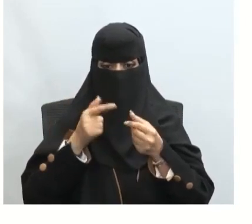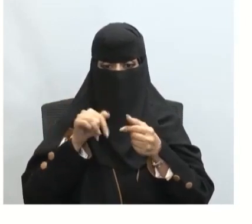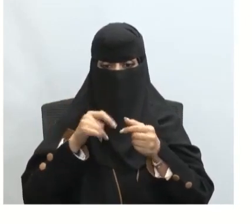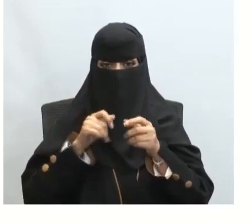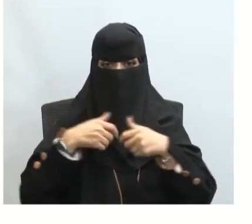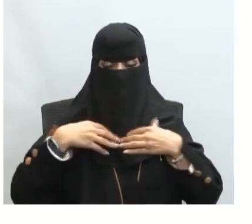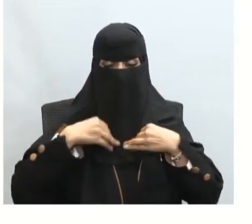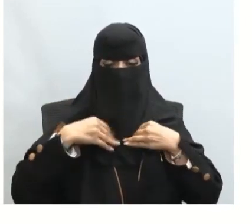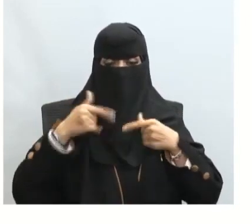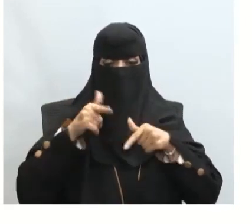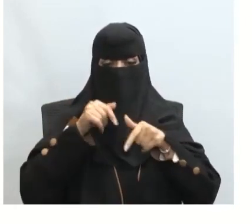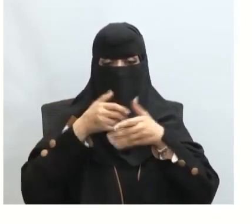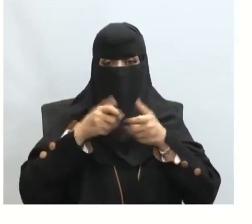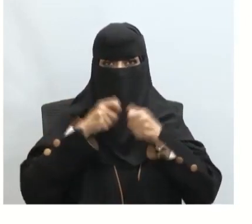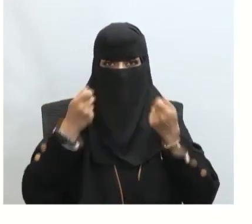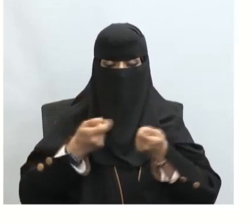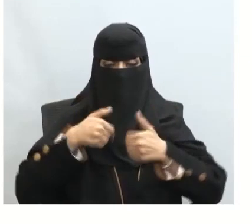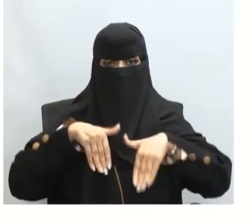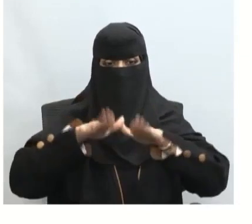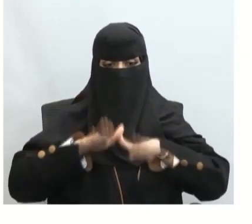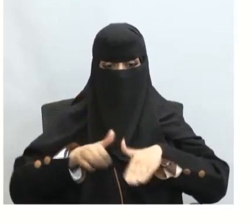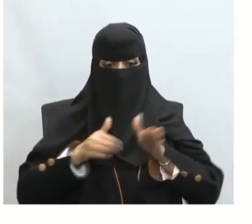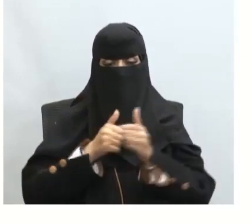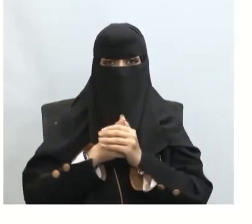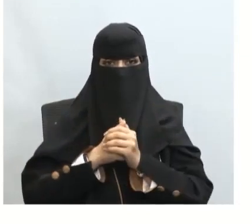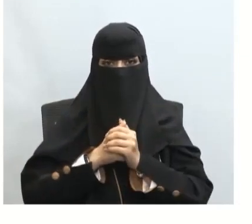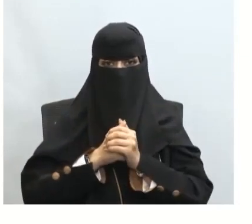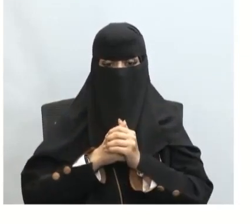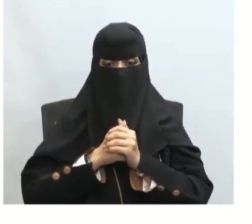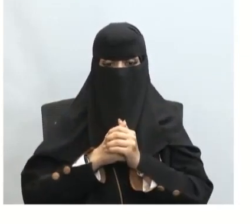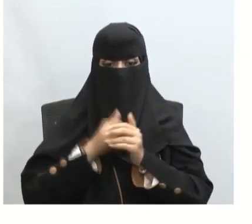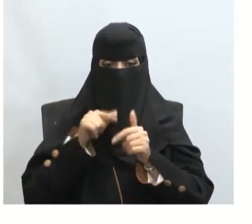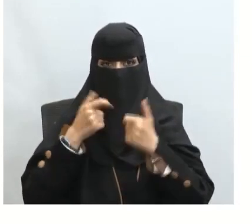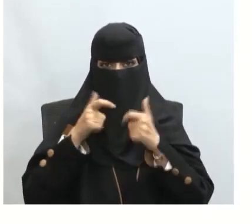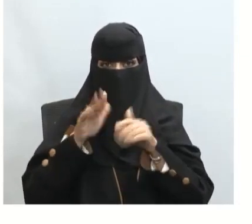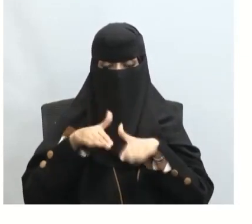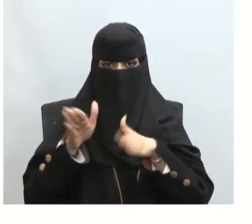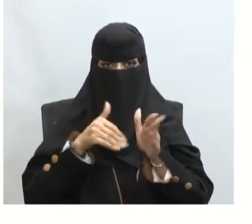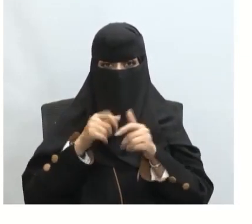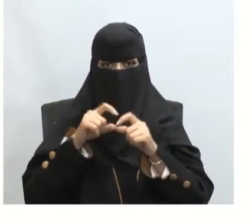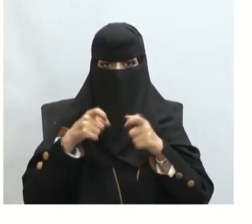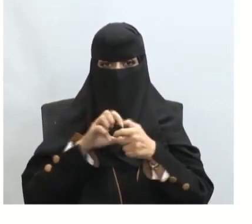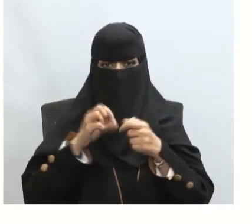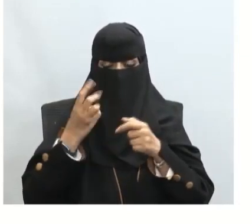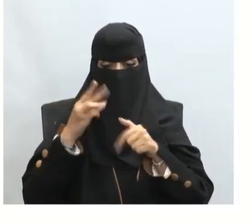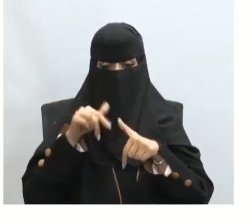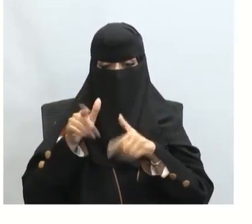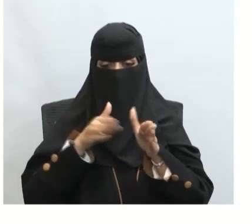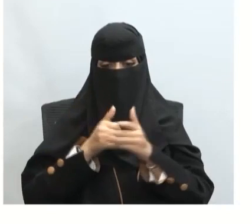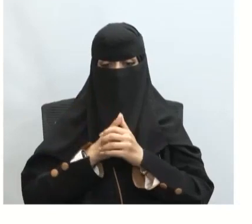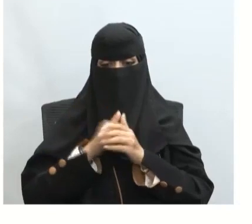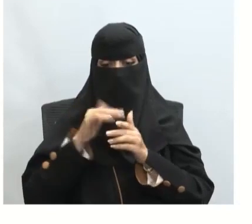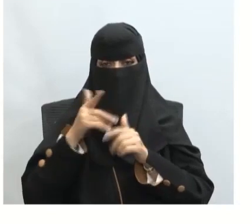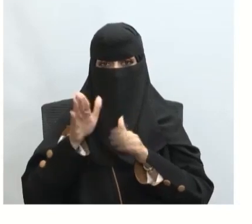في الاقمشه في الملابس في المفروشات سجاد لاحظ موجود رابطه ثلاثيه في نيتروجين مع